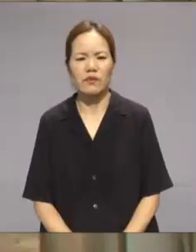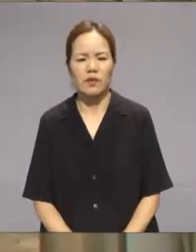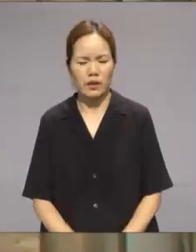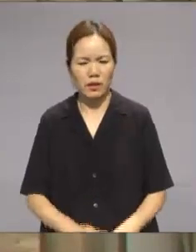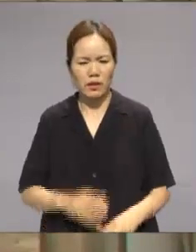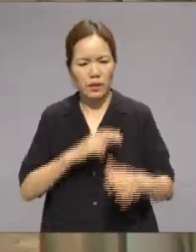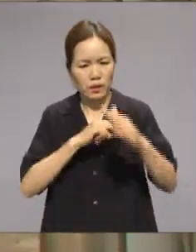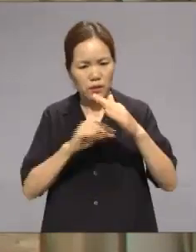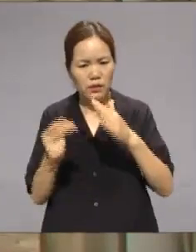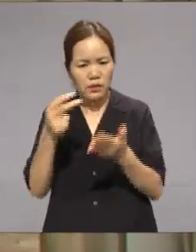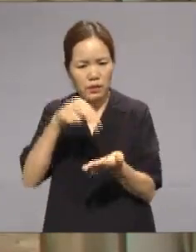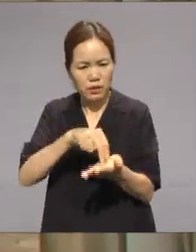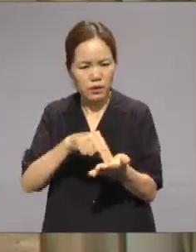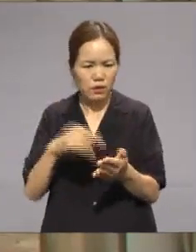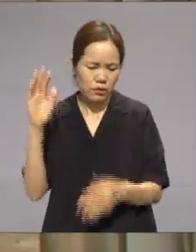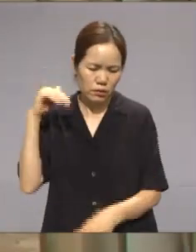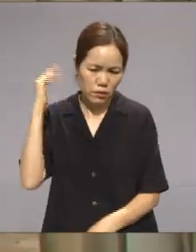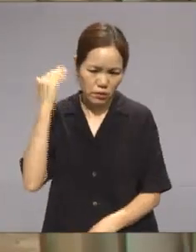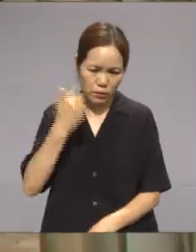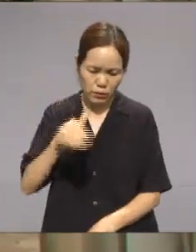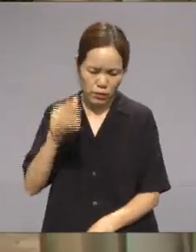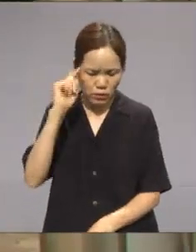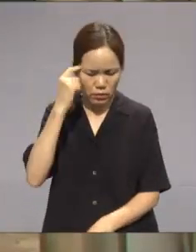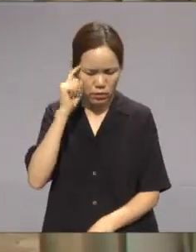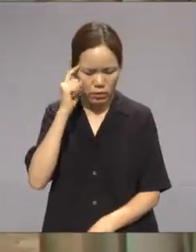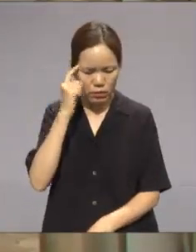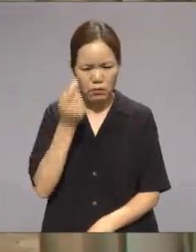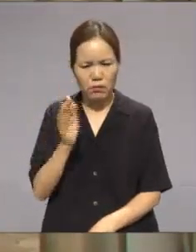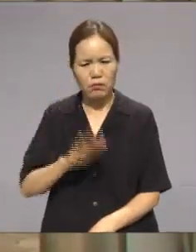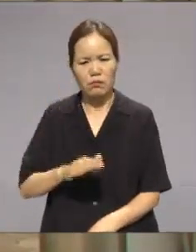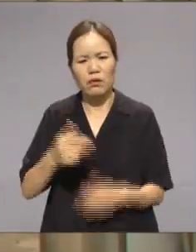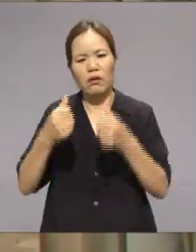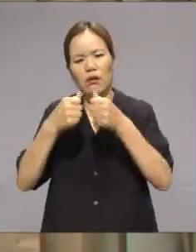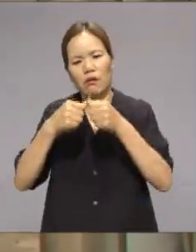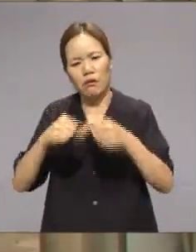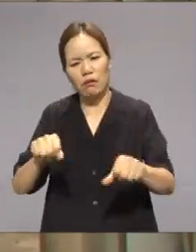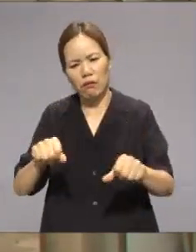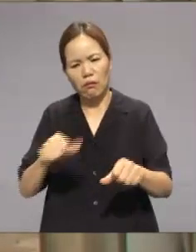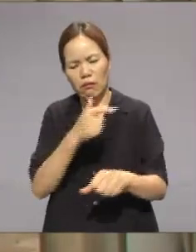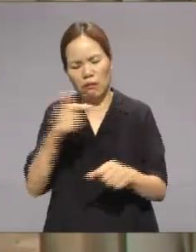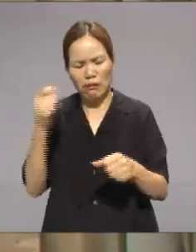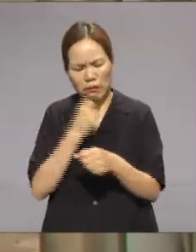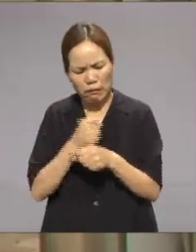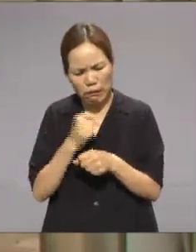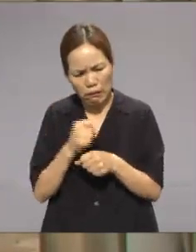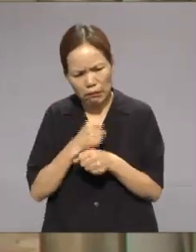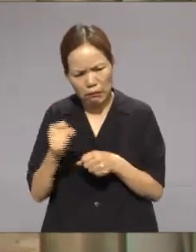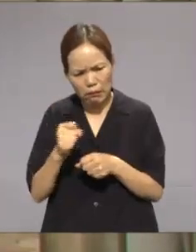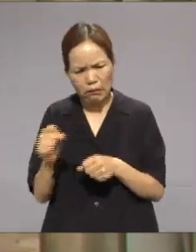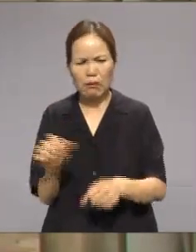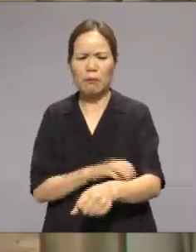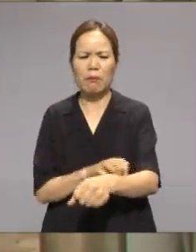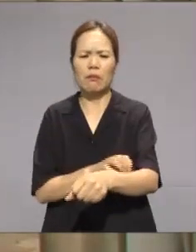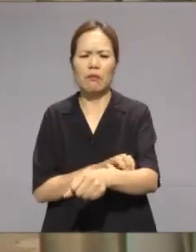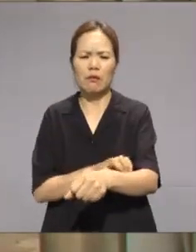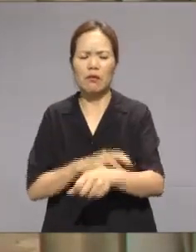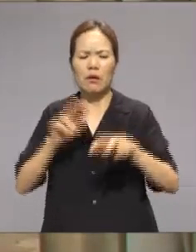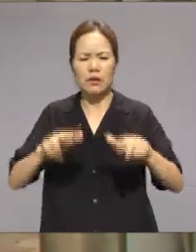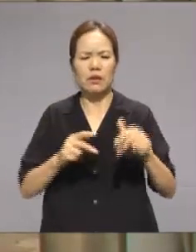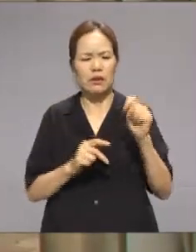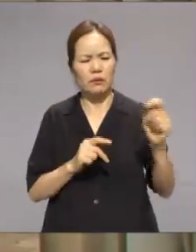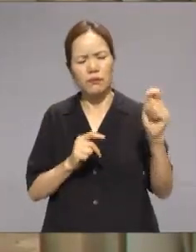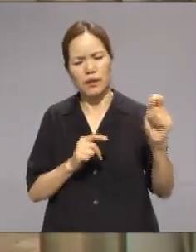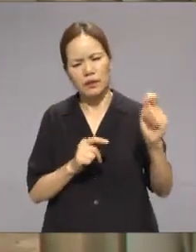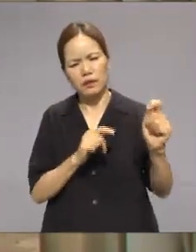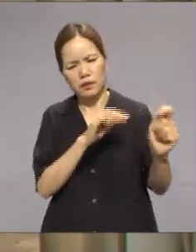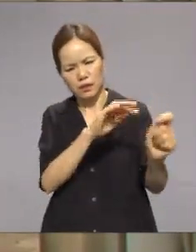경전철 타고 의정부역 가려고 했는데 지금 망가졌다고 해가지고 굉장히 당황스럽고 좀 불편한 것 같고 그래서 지금